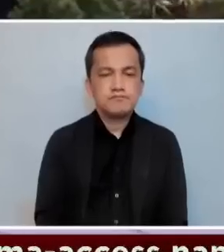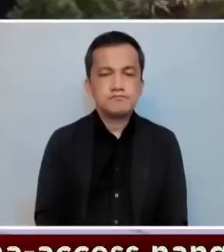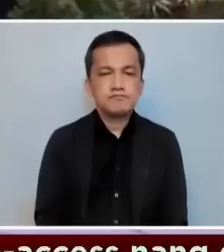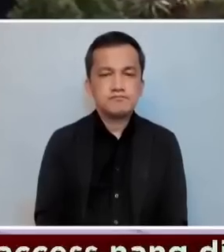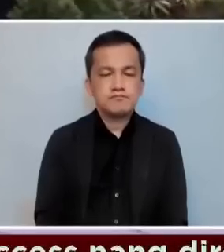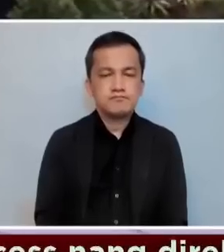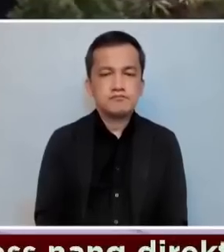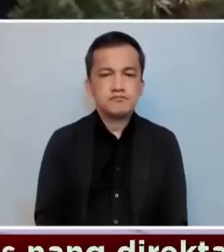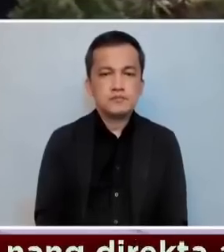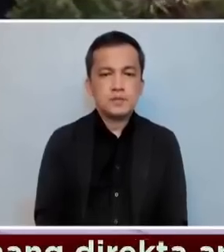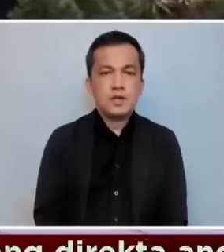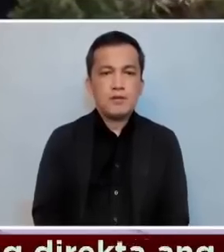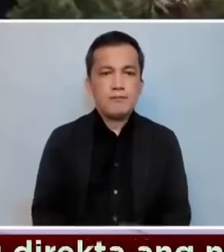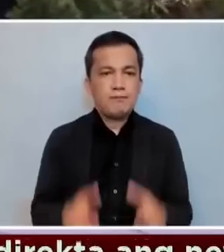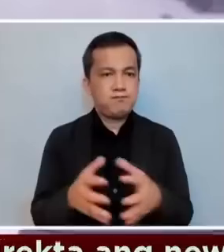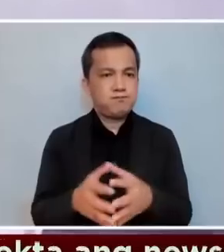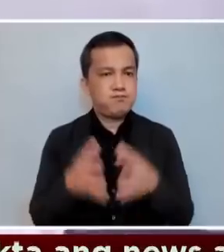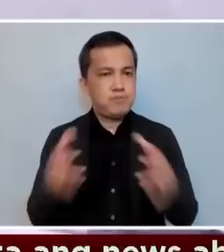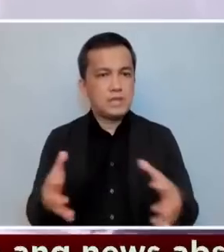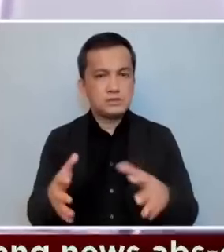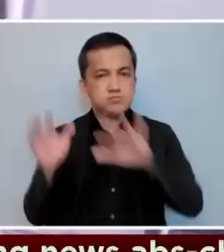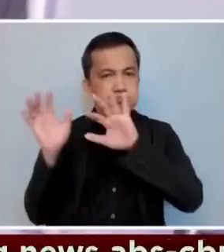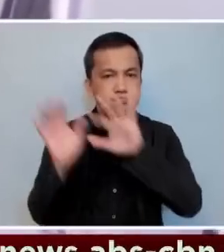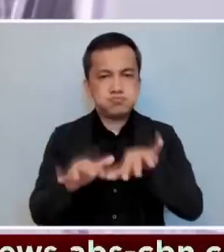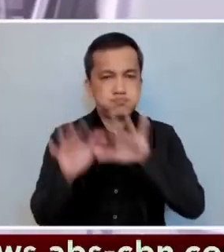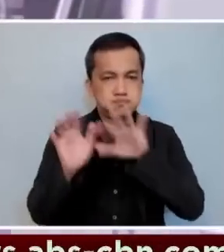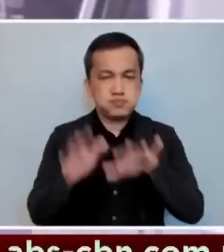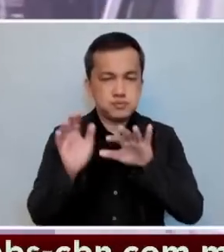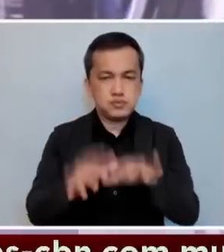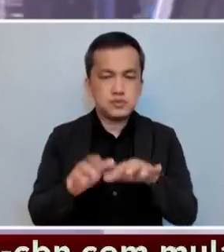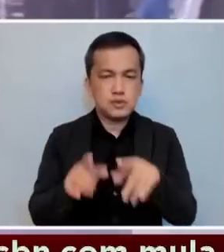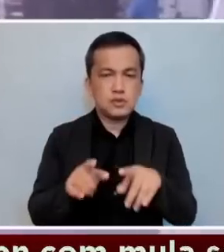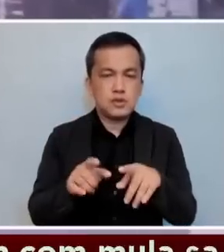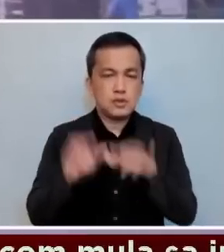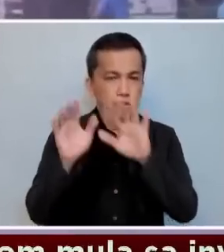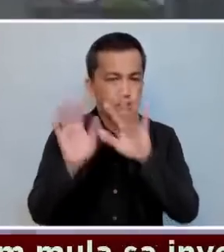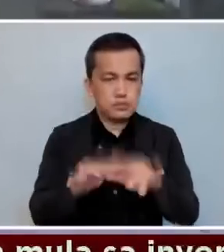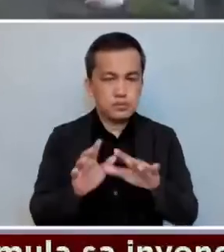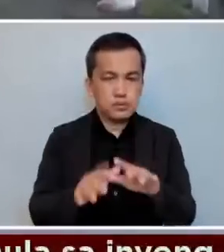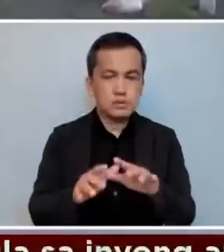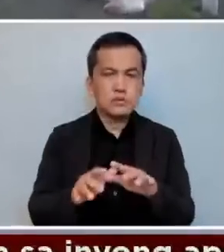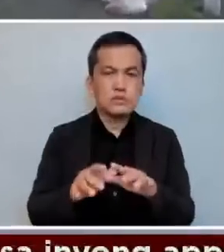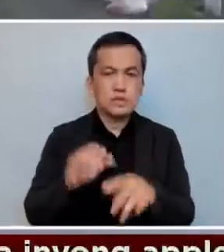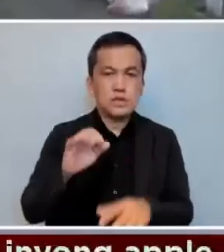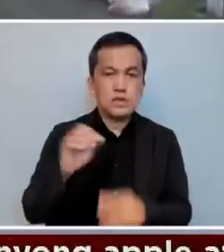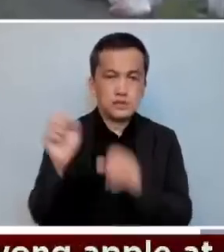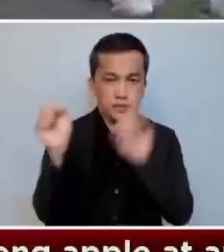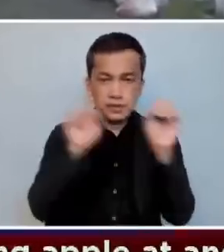Matinding buhos ng ulan ang dala ng bagyong Florita sa lalawigan ng Cagayan.